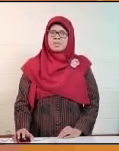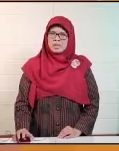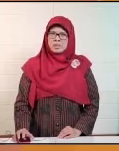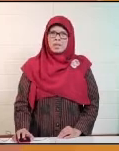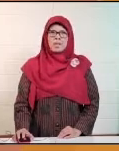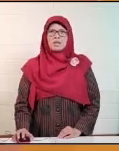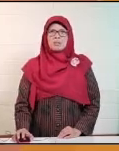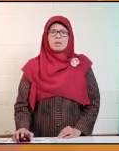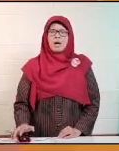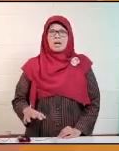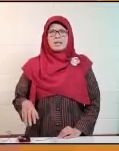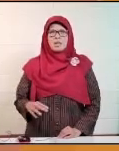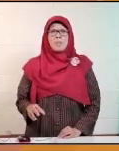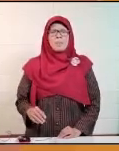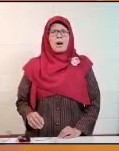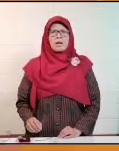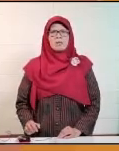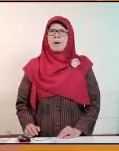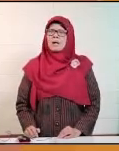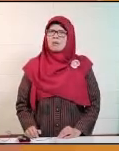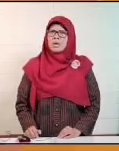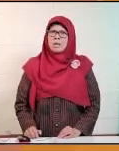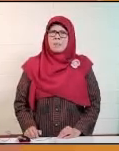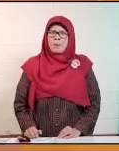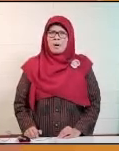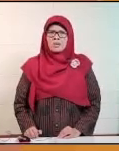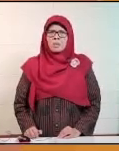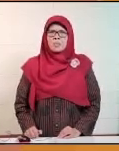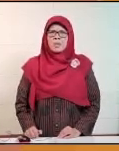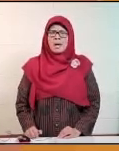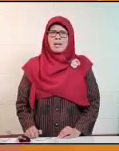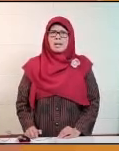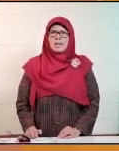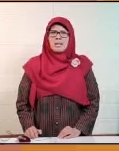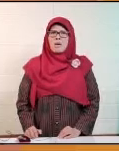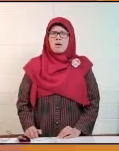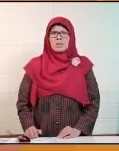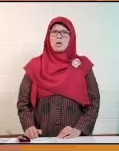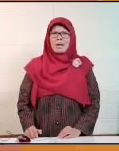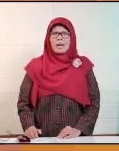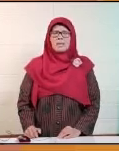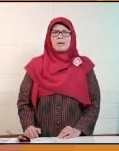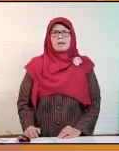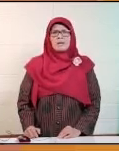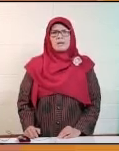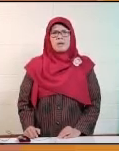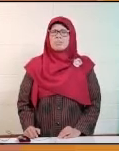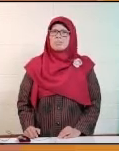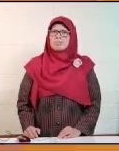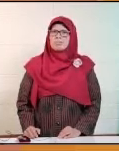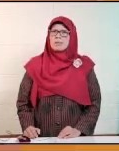masih kecil itu ketika Kalian sedang bermain dipanggil oleh Bapak Atau ibunya no atau Le